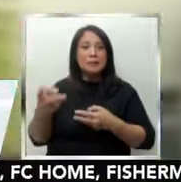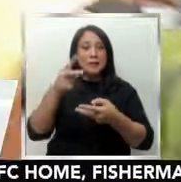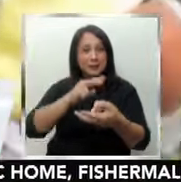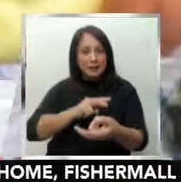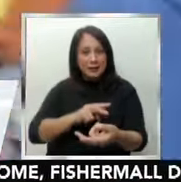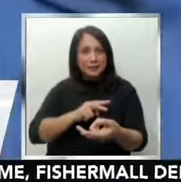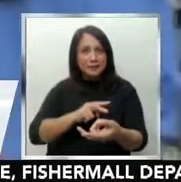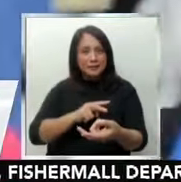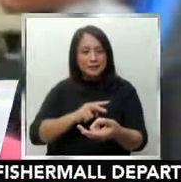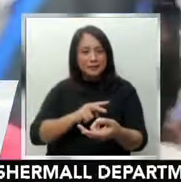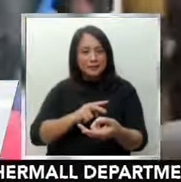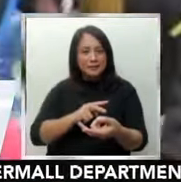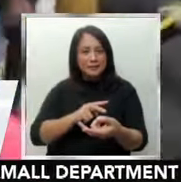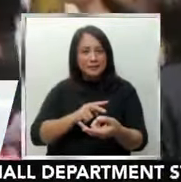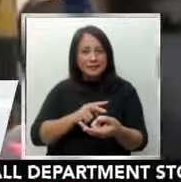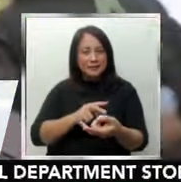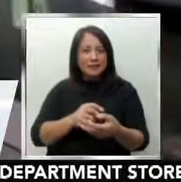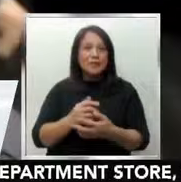kabaligtaran